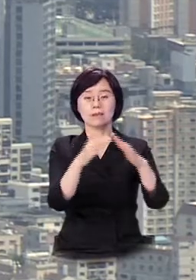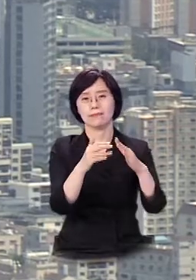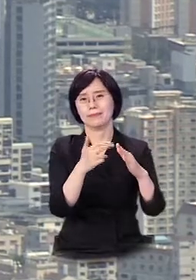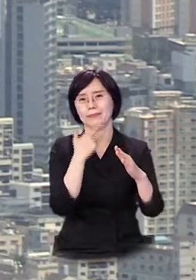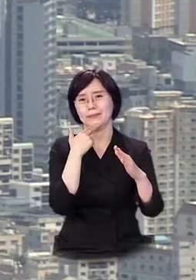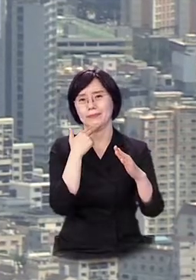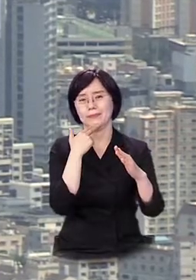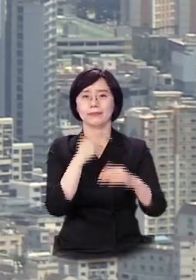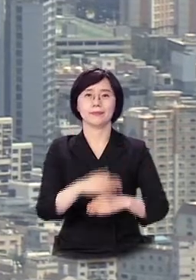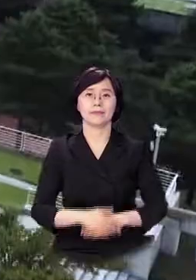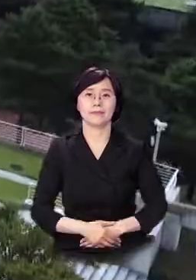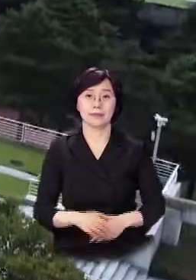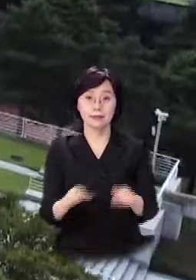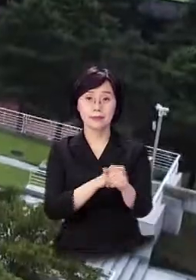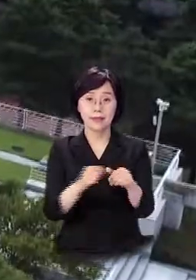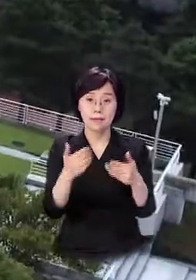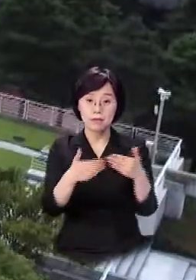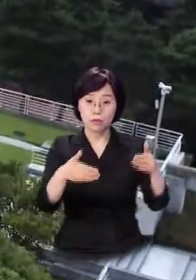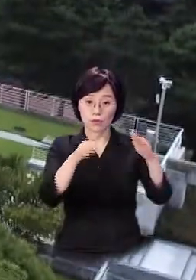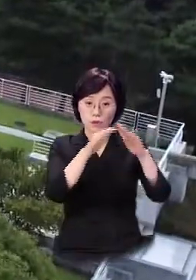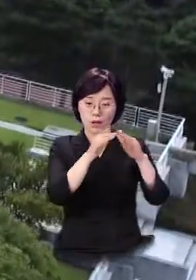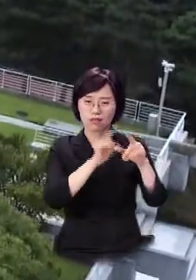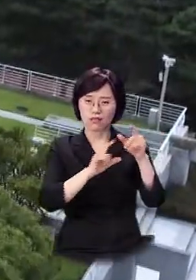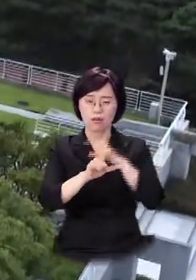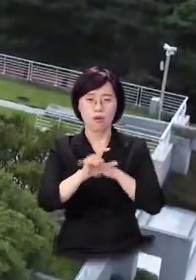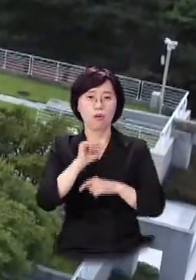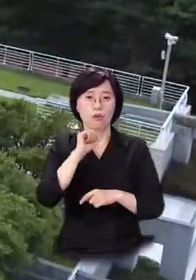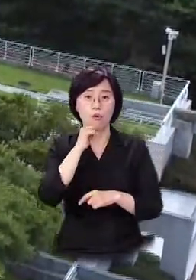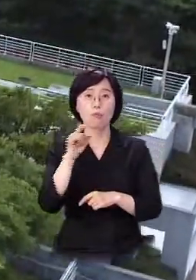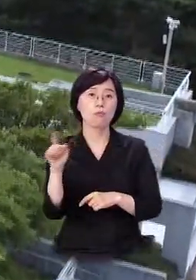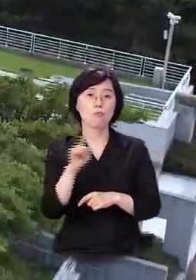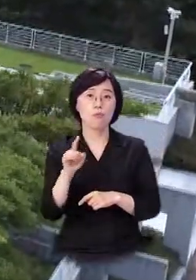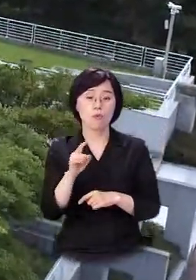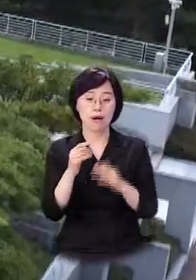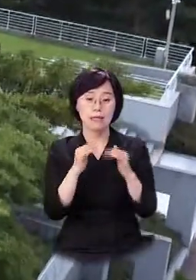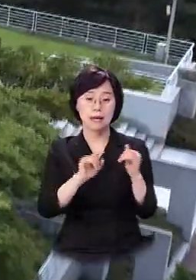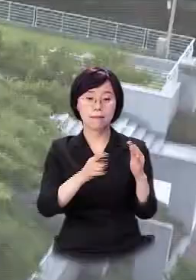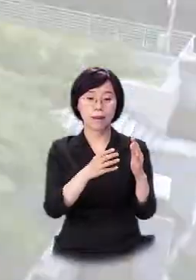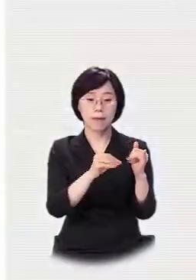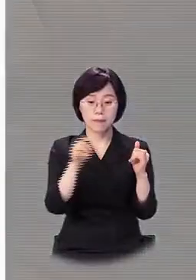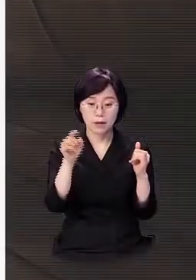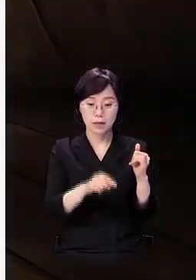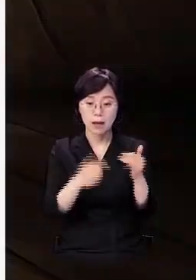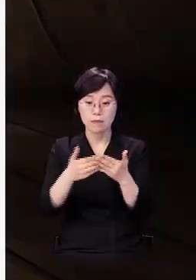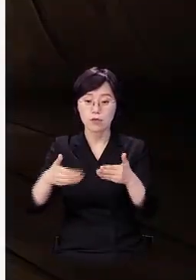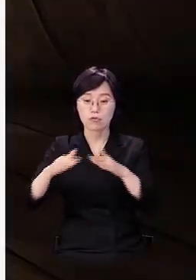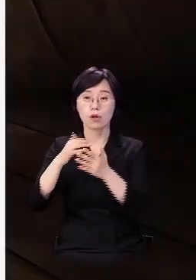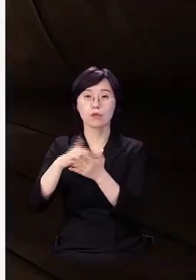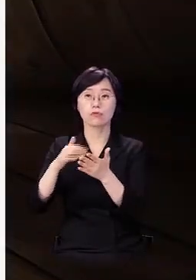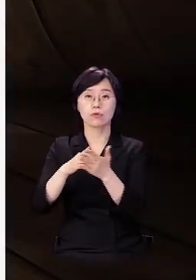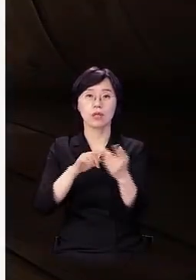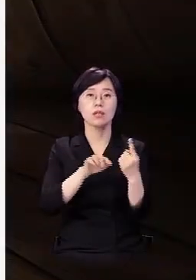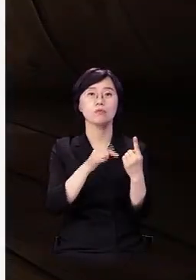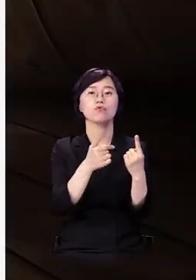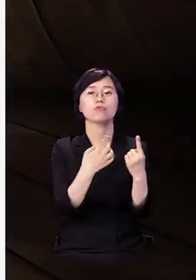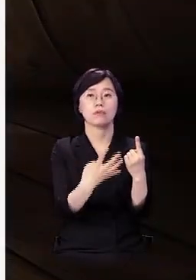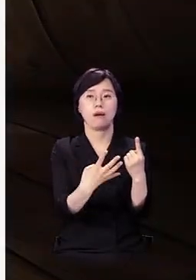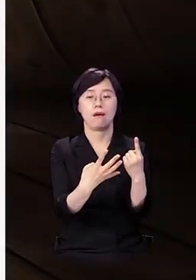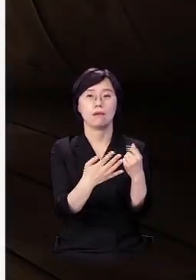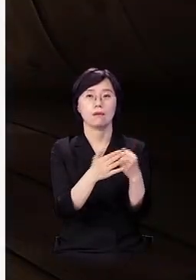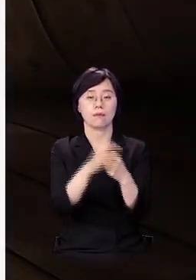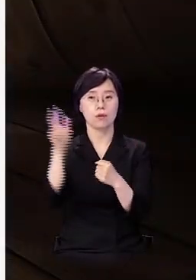없습니다 특히 미술관은 더 열악합니다 인구 100만 명당 미숙한 술은 1.6 싸개 로